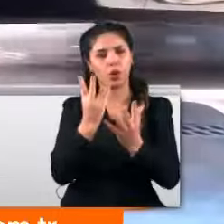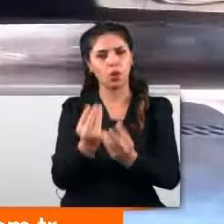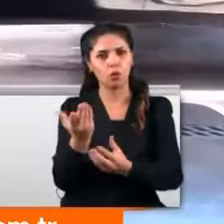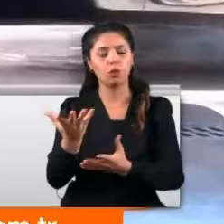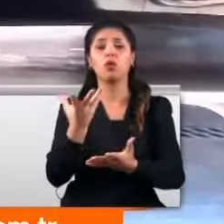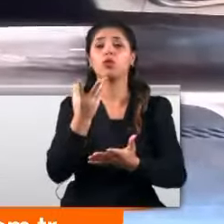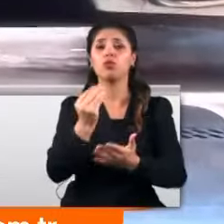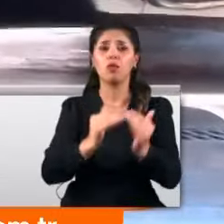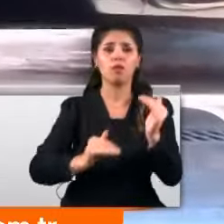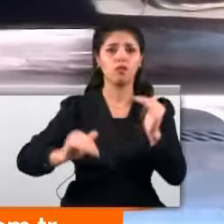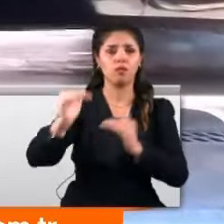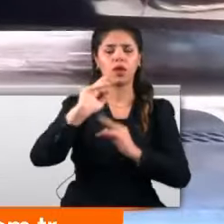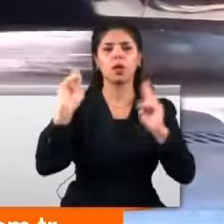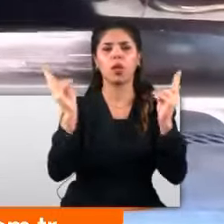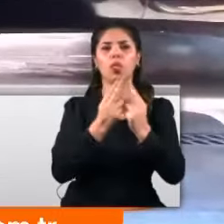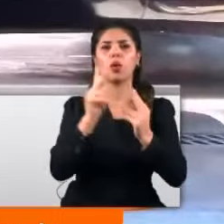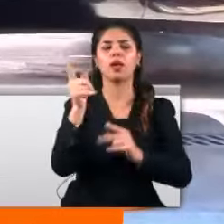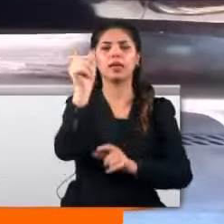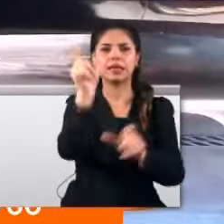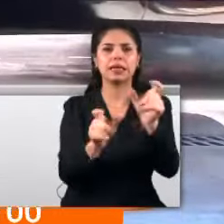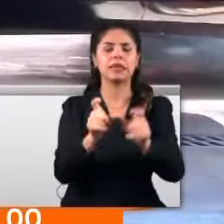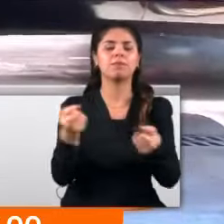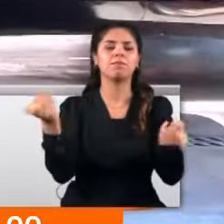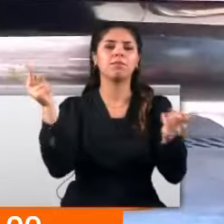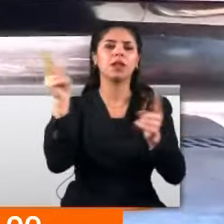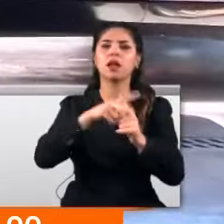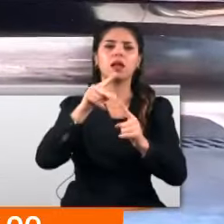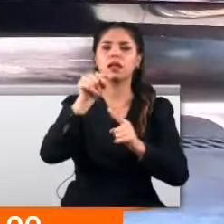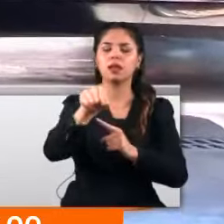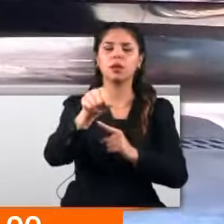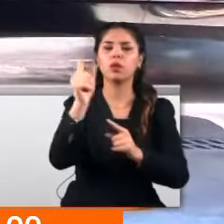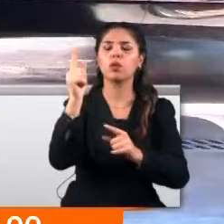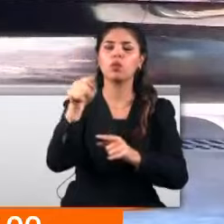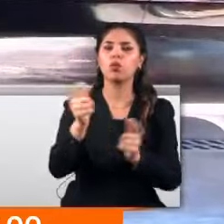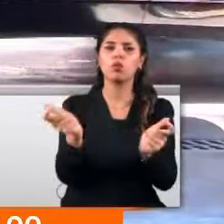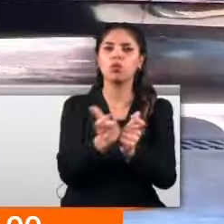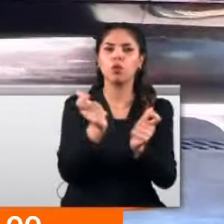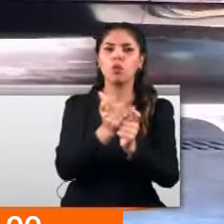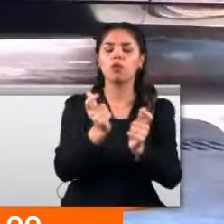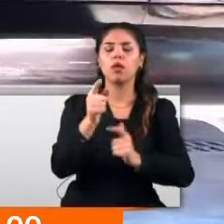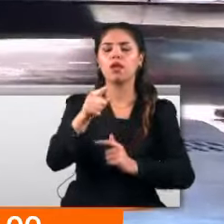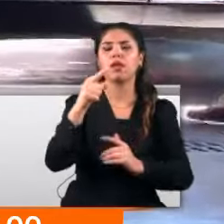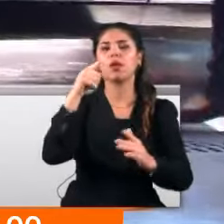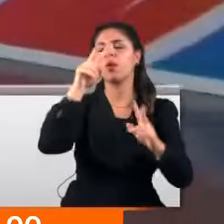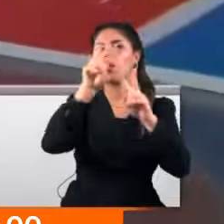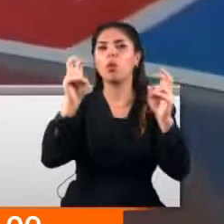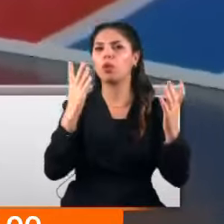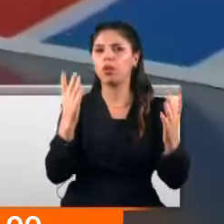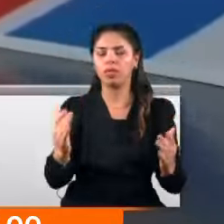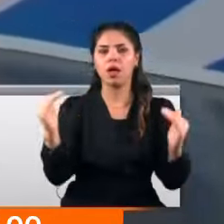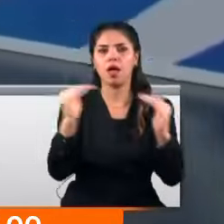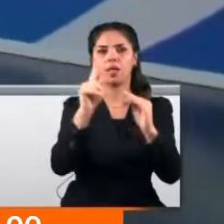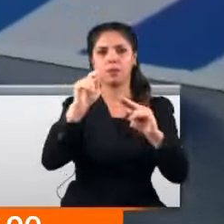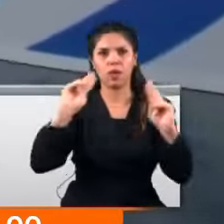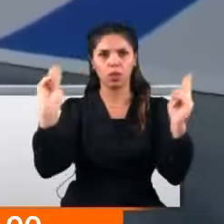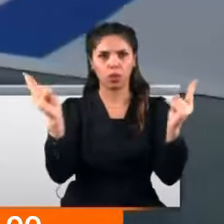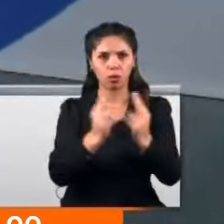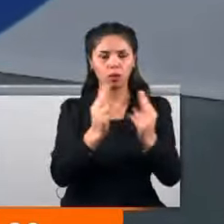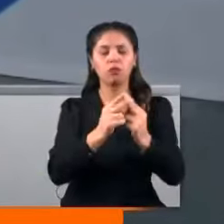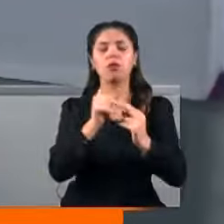Çok sayıda dünya liderinin katıldığı zirvenin ana teması adil bir dünya ve sürdürülebilir bir gezegen. Erdoğan'ın